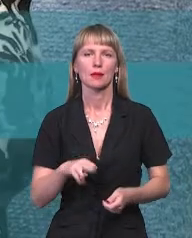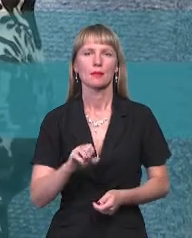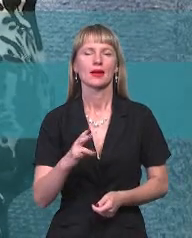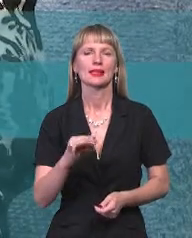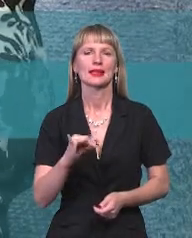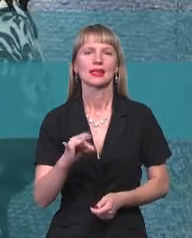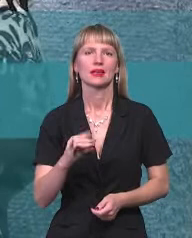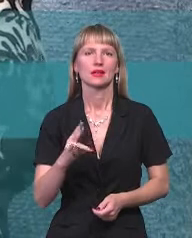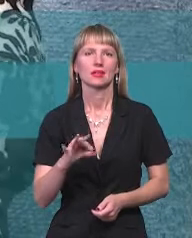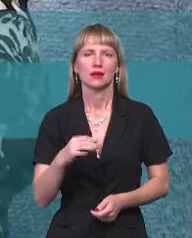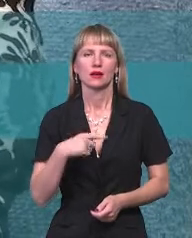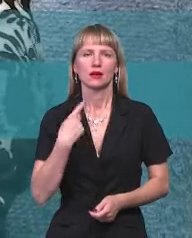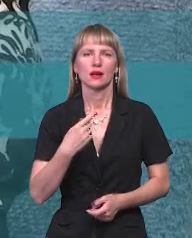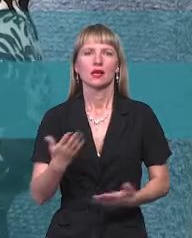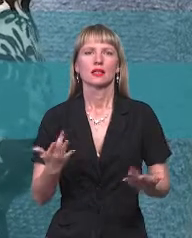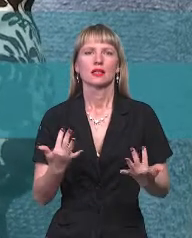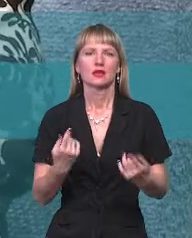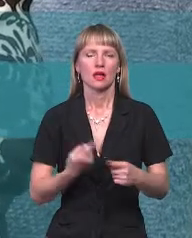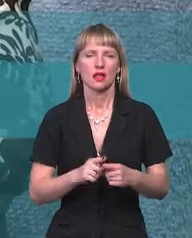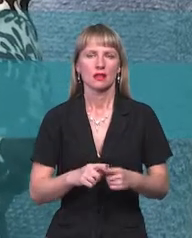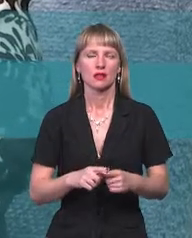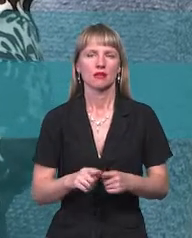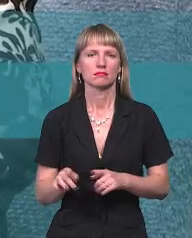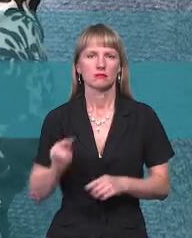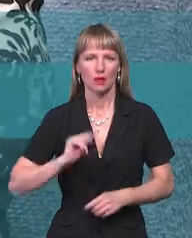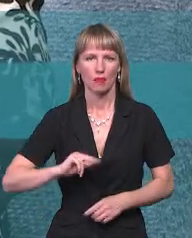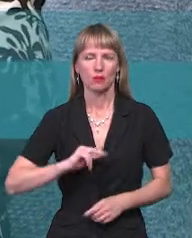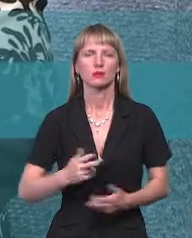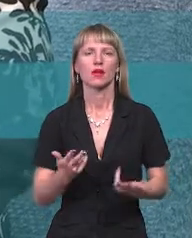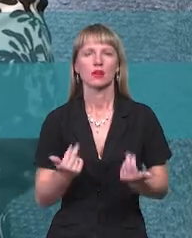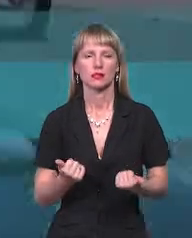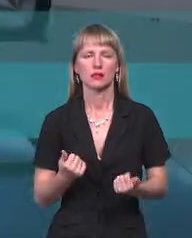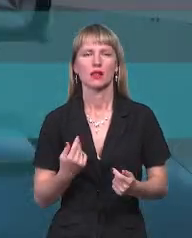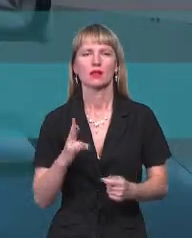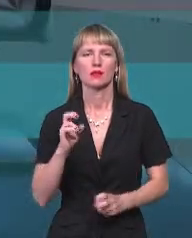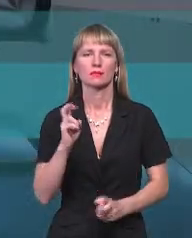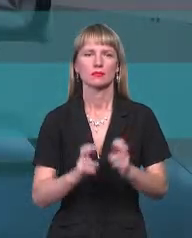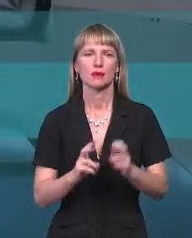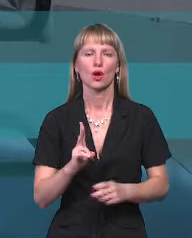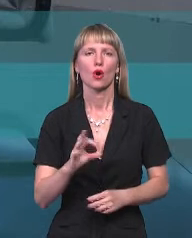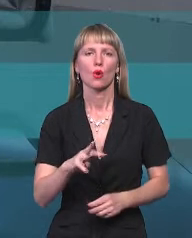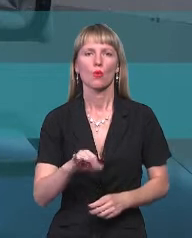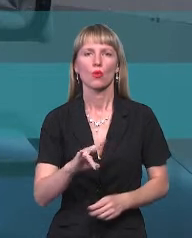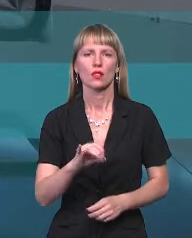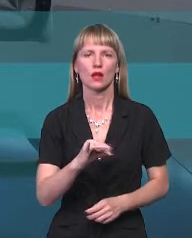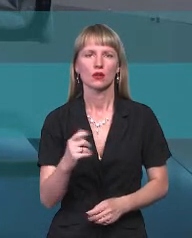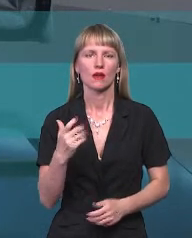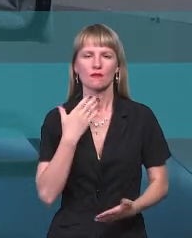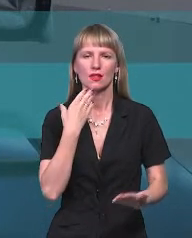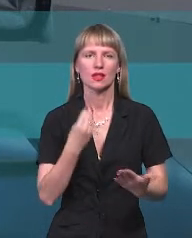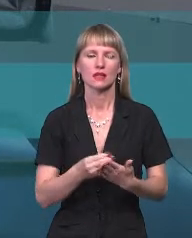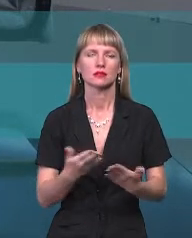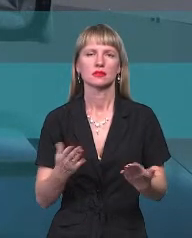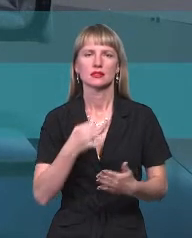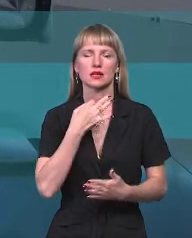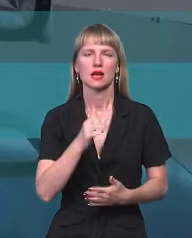Ірина, прокоментуйте, наскільки це дієво. Да, дійсно, на підприємствах комунальної власності, які зазначила